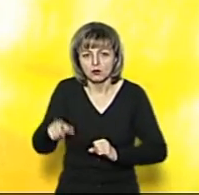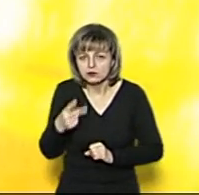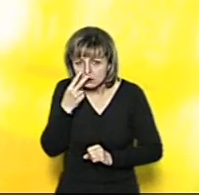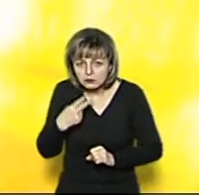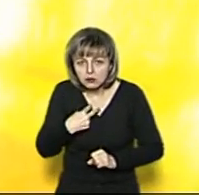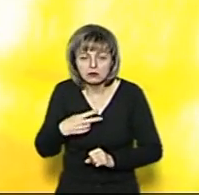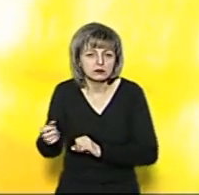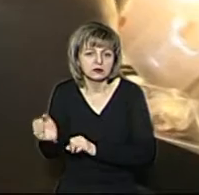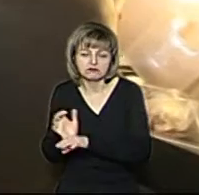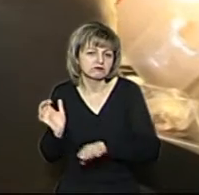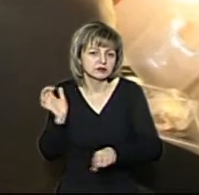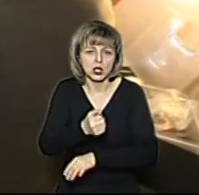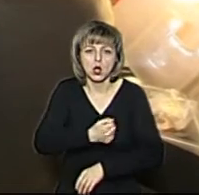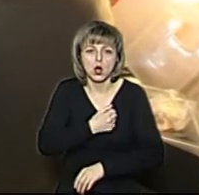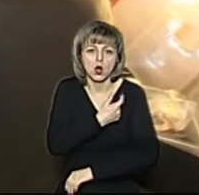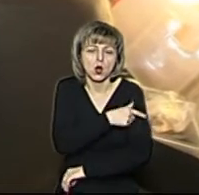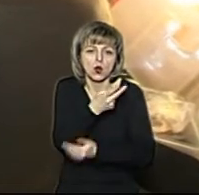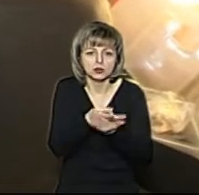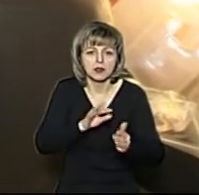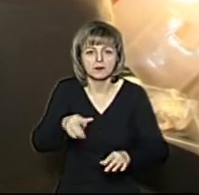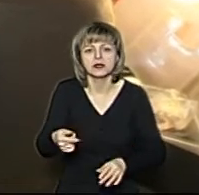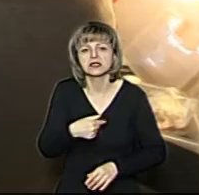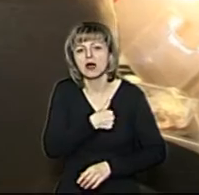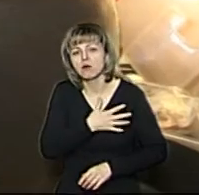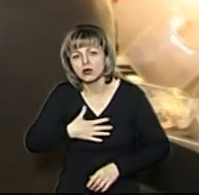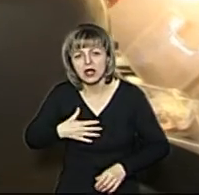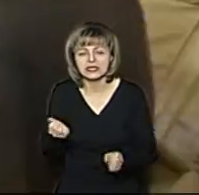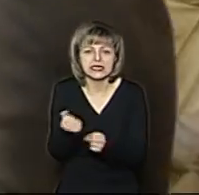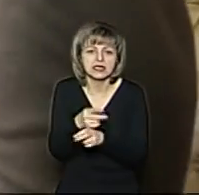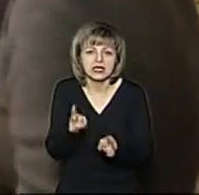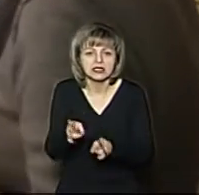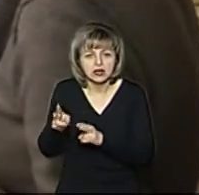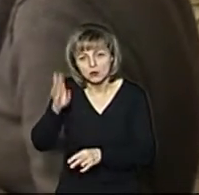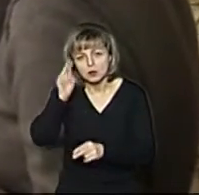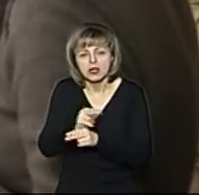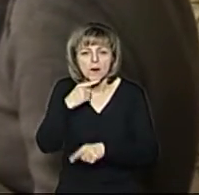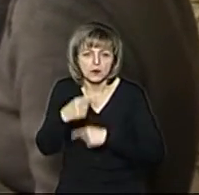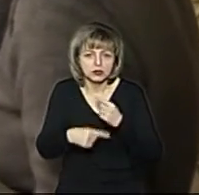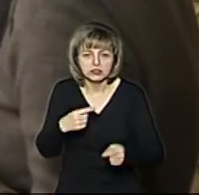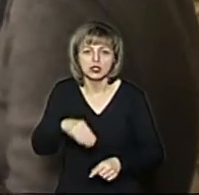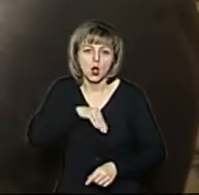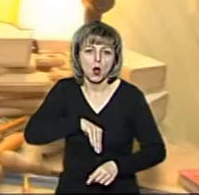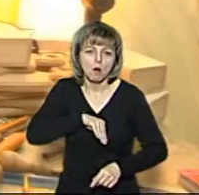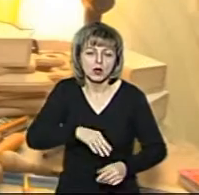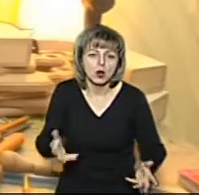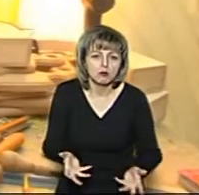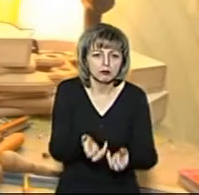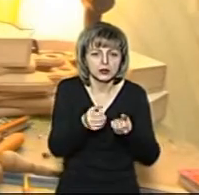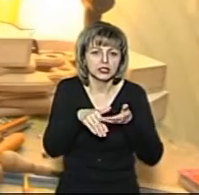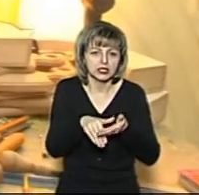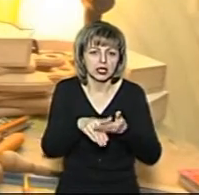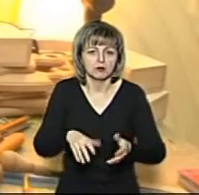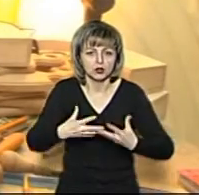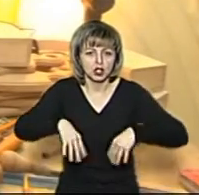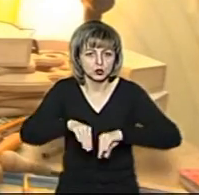завіз в часовий яру госпіталь. Після травм і поранень, каже Юрій, лікується постійно. Розповідає, морально підтримує родина. Мені в душі запала